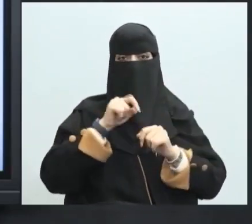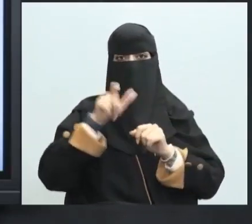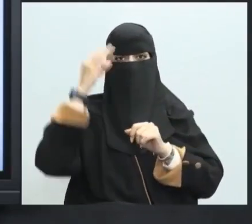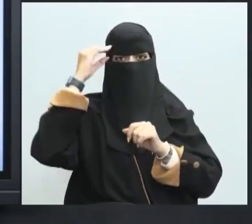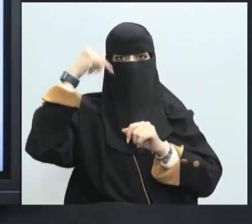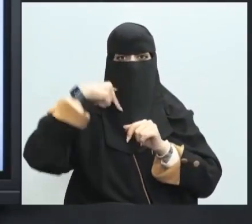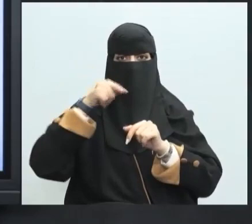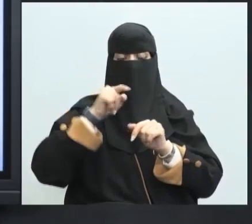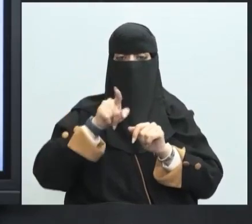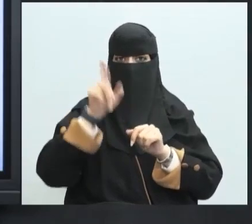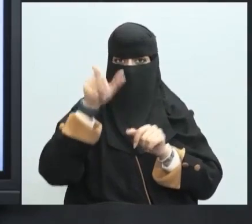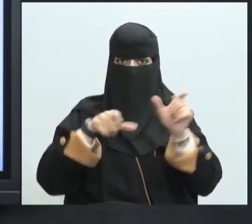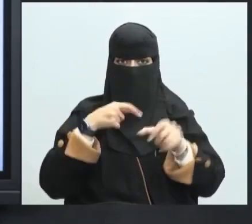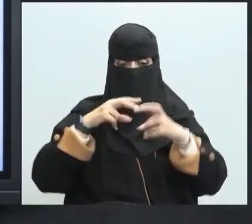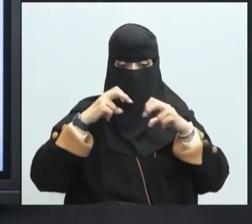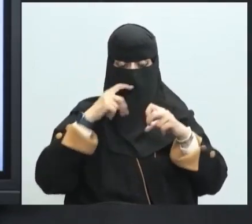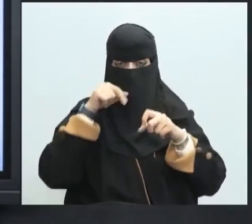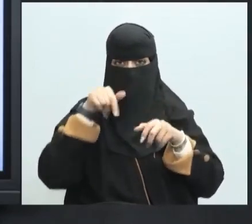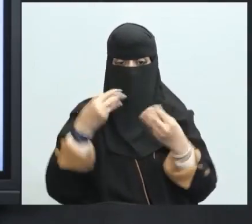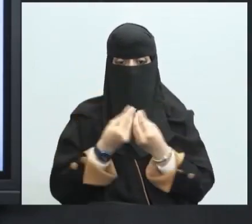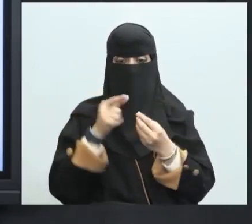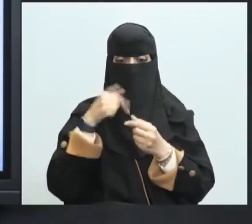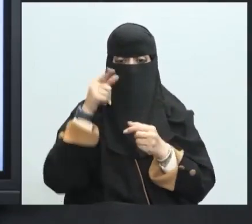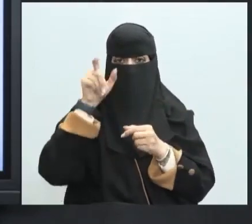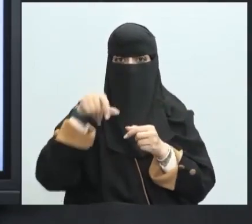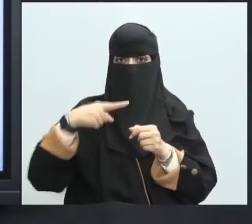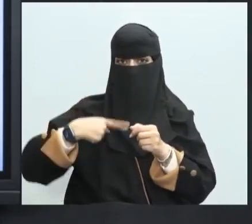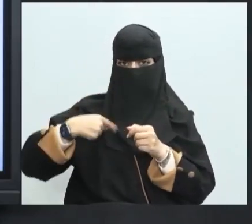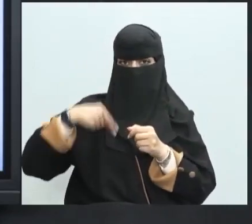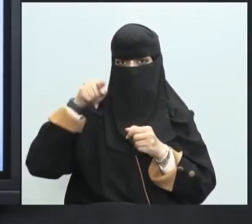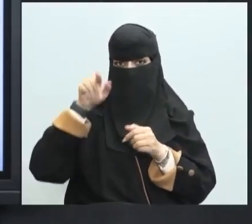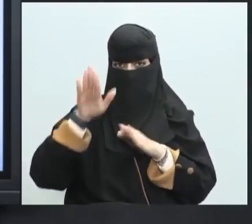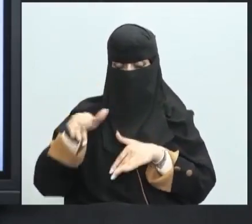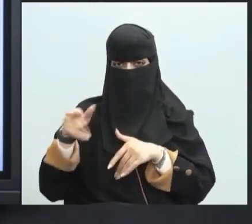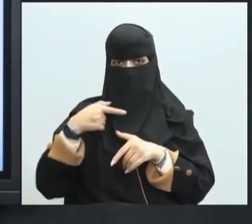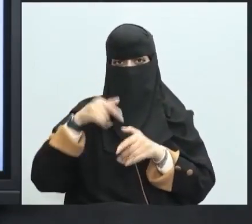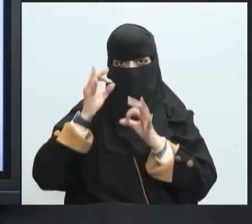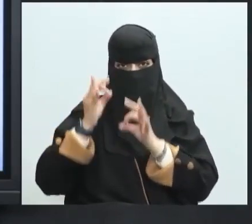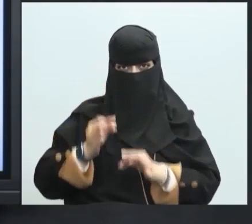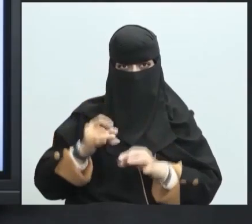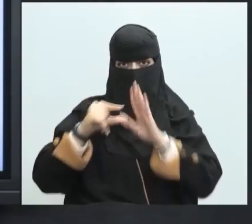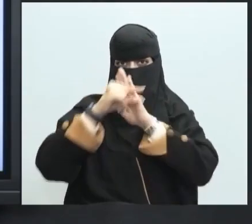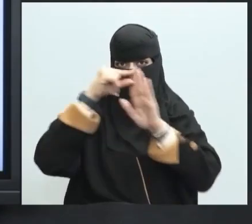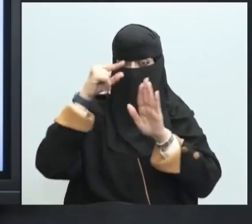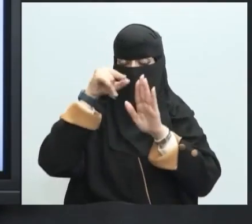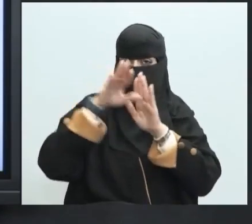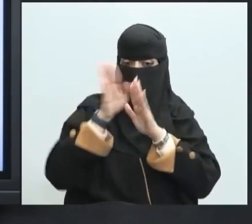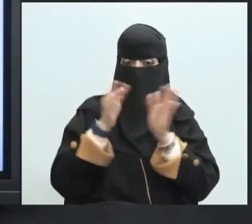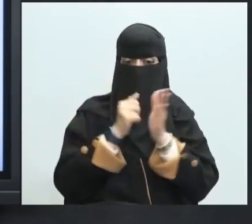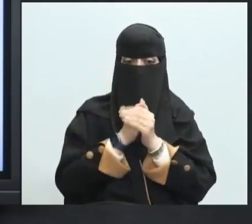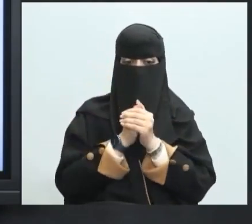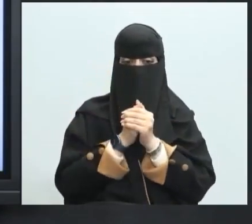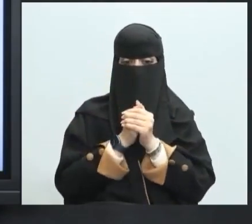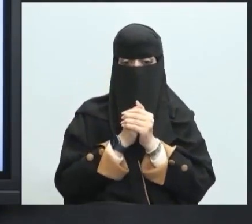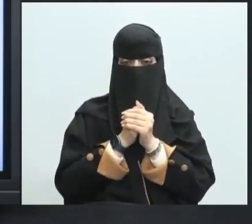هنا بامكانك ان تتعرف على قدرات زملائك وكفاءتهم العلميه وستذكر اسم الزميل الذي يجيد مثلا موضوع من الموضوعات ستذكر